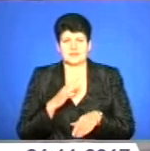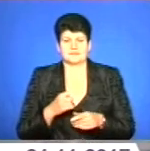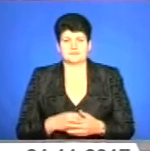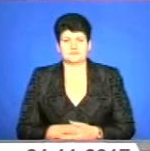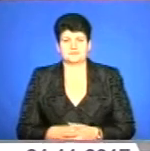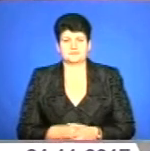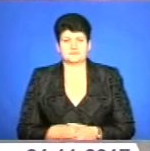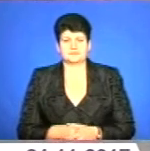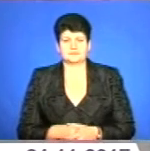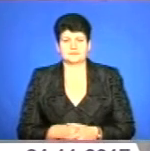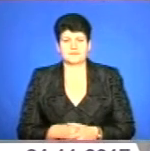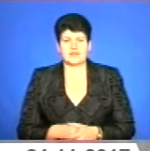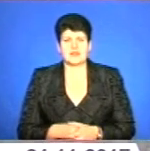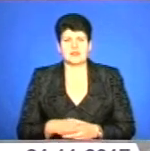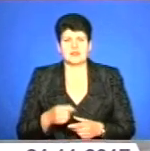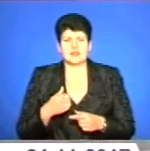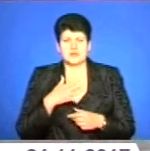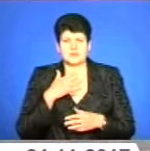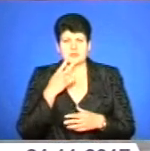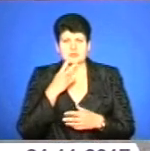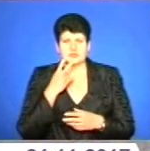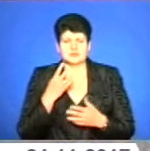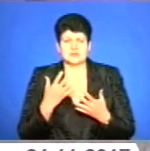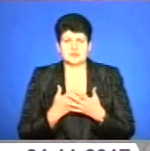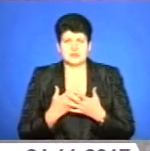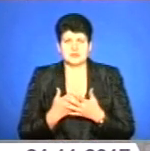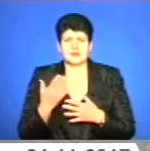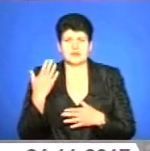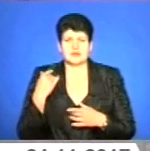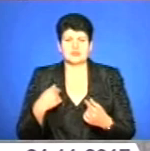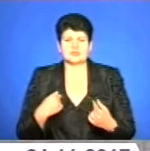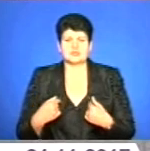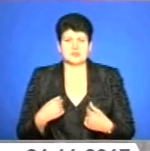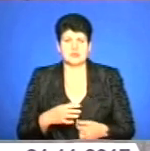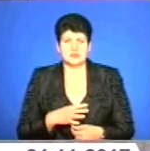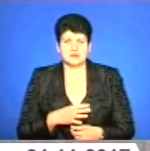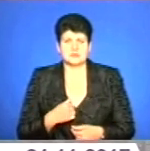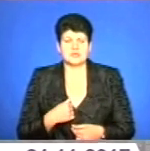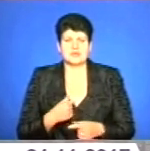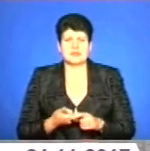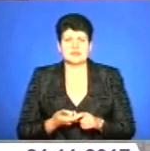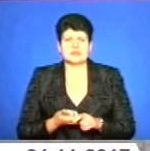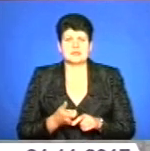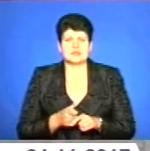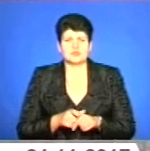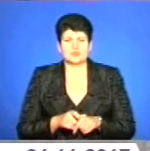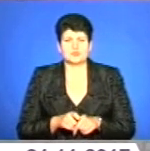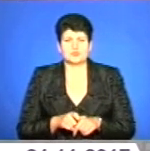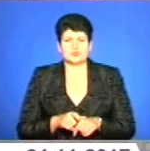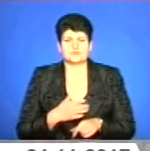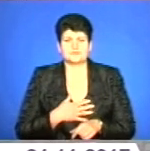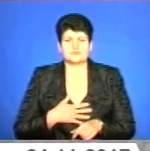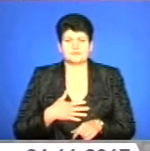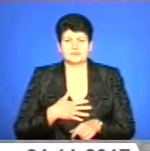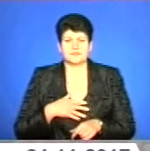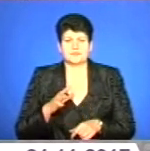Я дуже дивилася кіна, колись раніше, як люди страждали. Мене це дуже теж так безпокоїть,